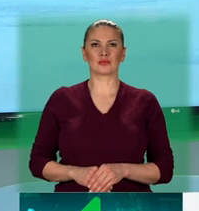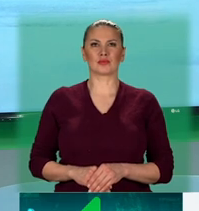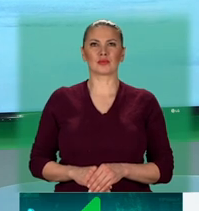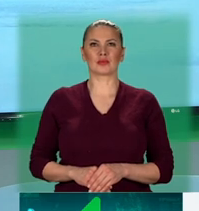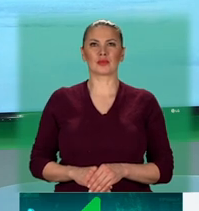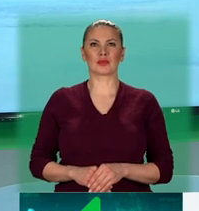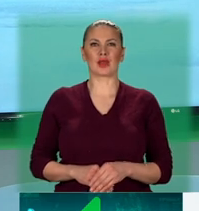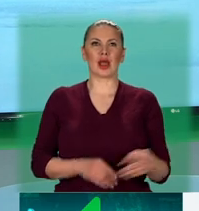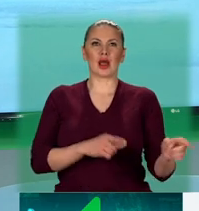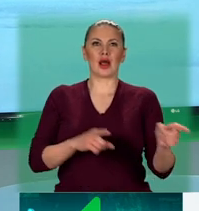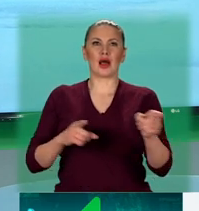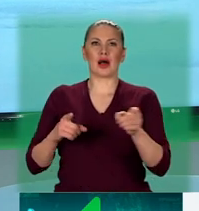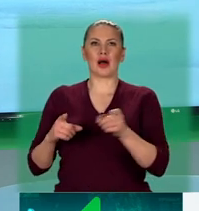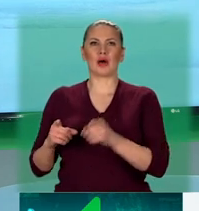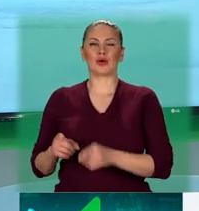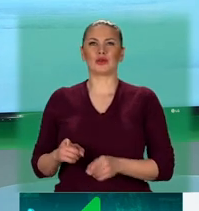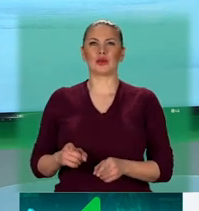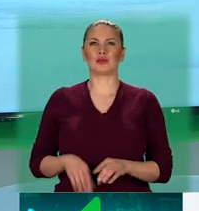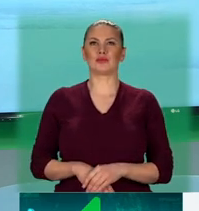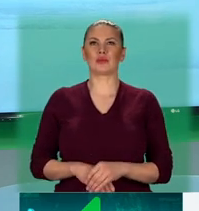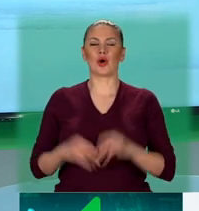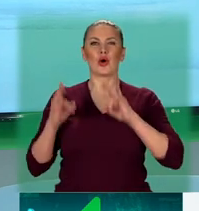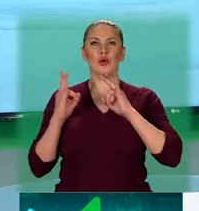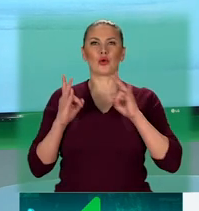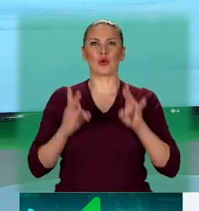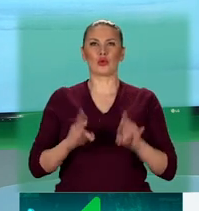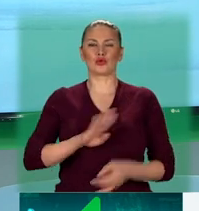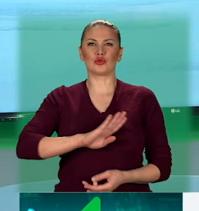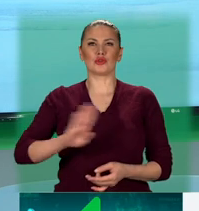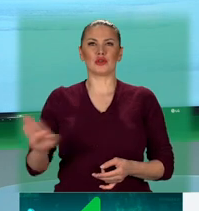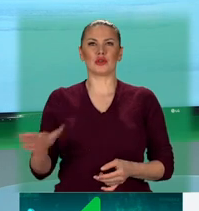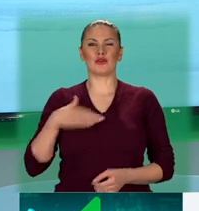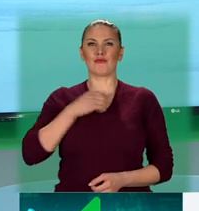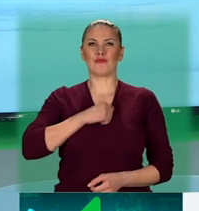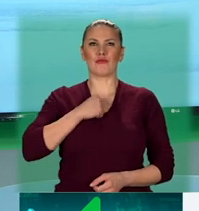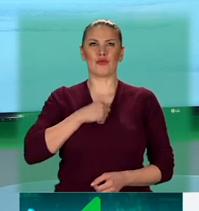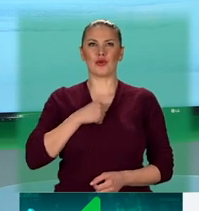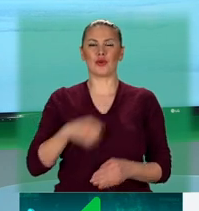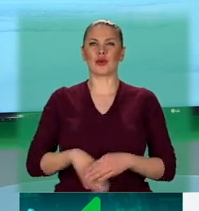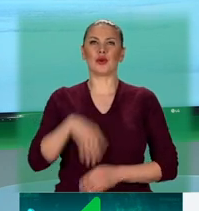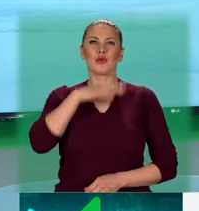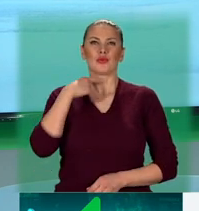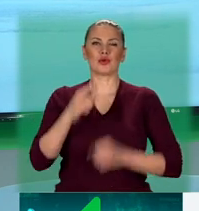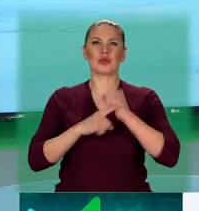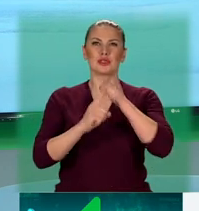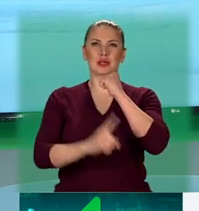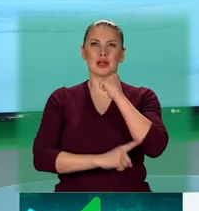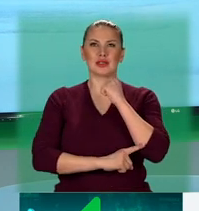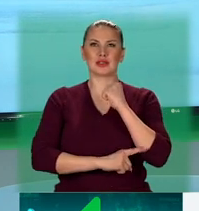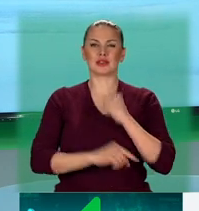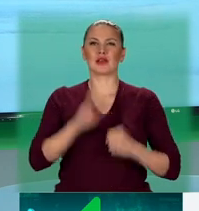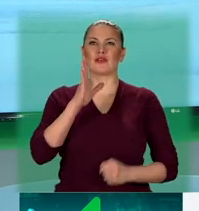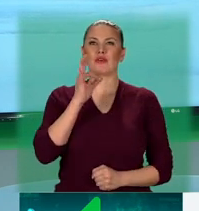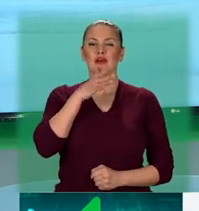Охота пуще неволи. Несмотря на ужесточение в регионе карантинных мер, островитяне продолжают выезжать на рыбалку. Они считают, что это тоже